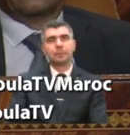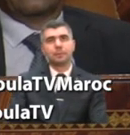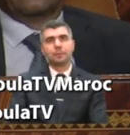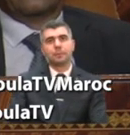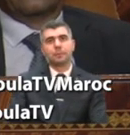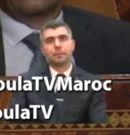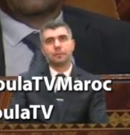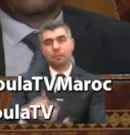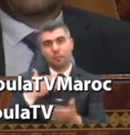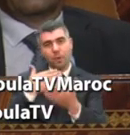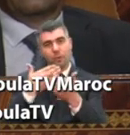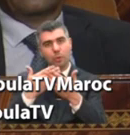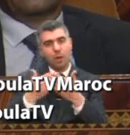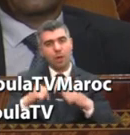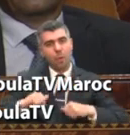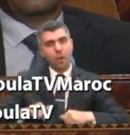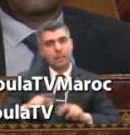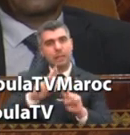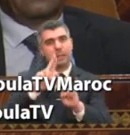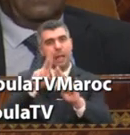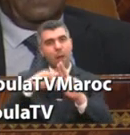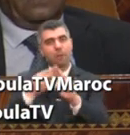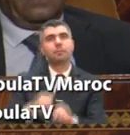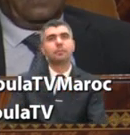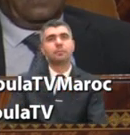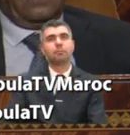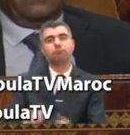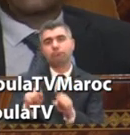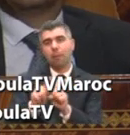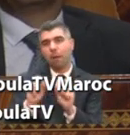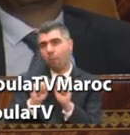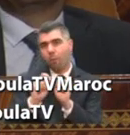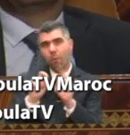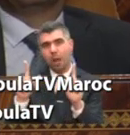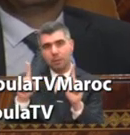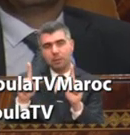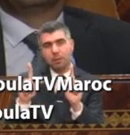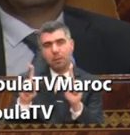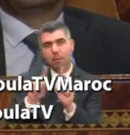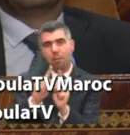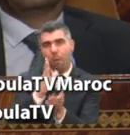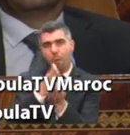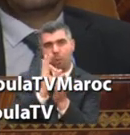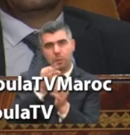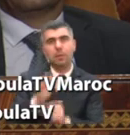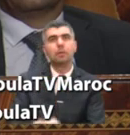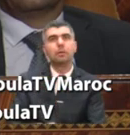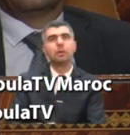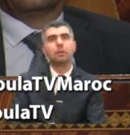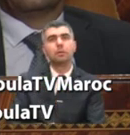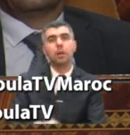شكرا السيدة الوزيرة على جوابكم الذي يبدو واضحا وصريحا. هذا المخطط جاء